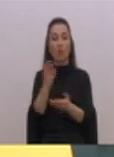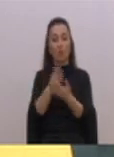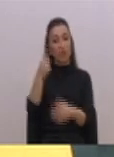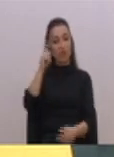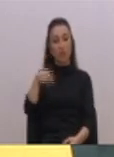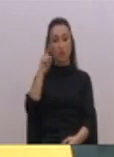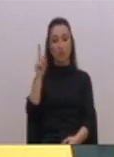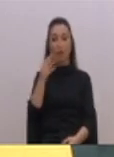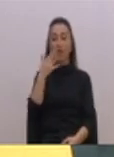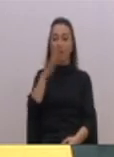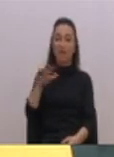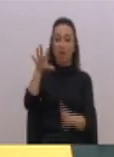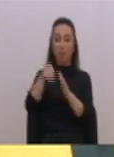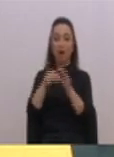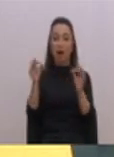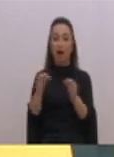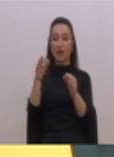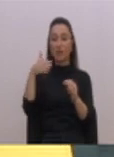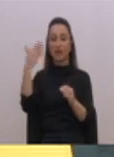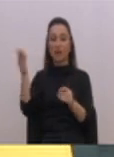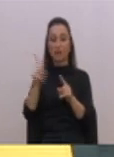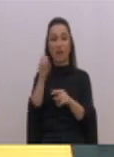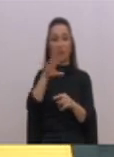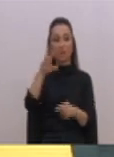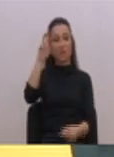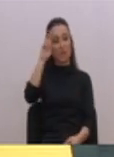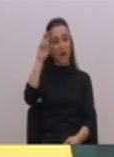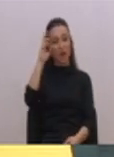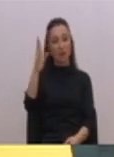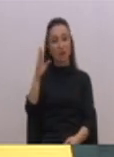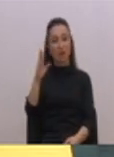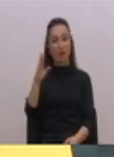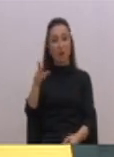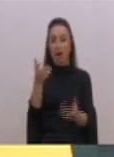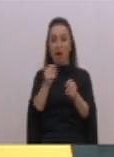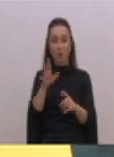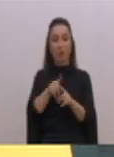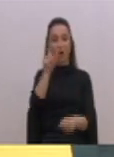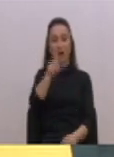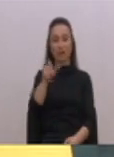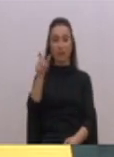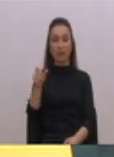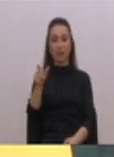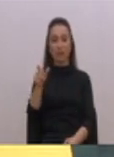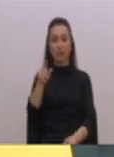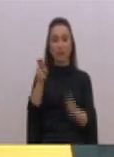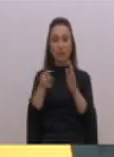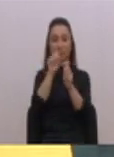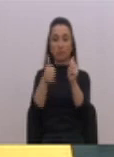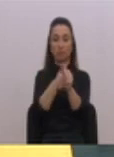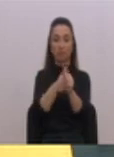იცით რომ ევროპაში არცერთი დასავლური, არცერთი ევროპული სახელმწიფო არ იკადრებს რომ ეს ადამიანები მიაფაროს